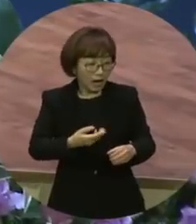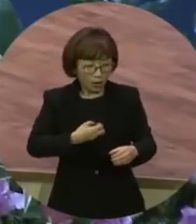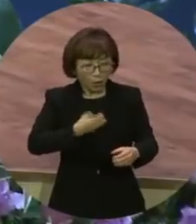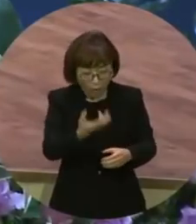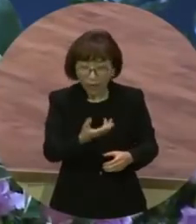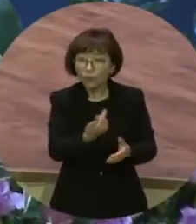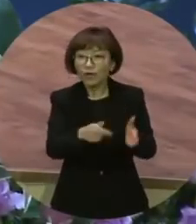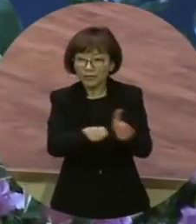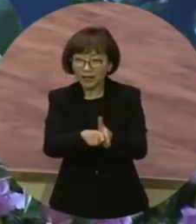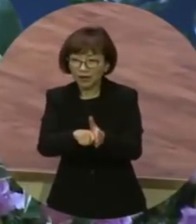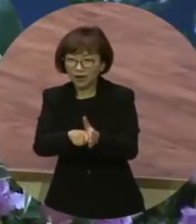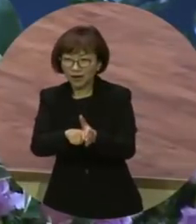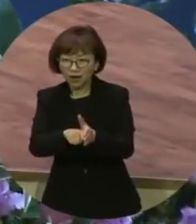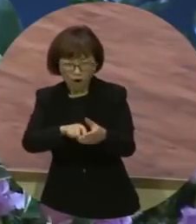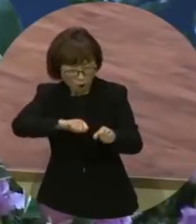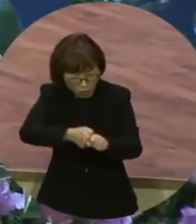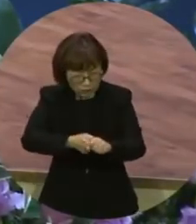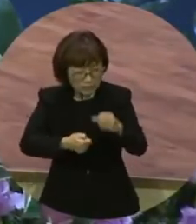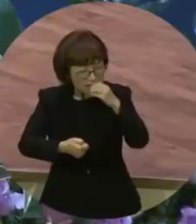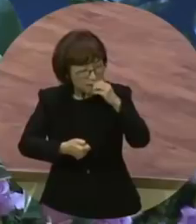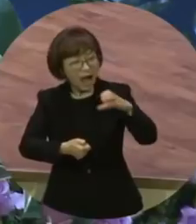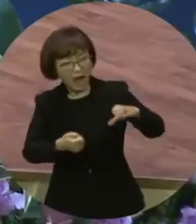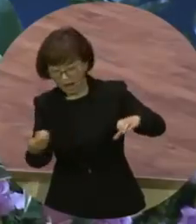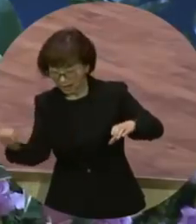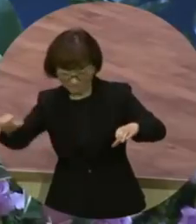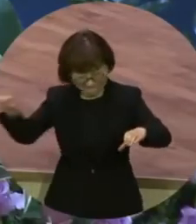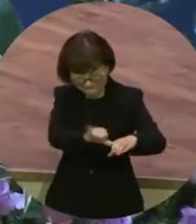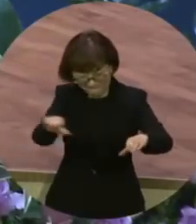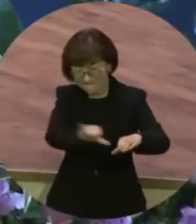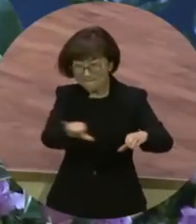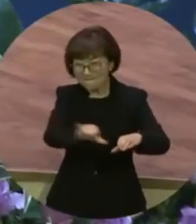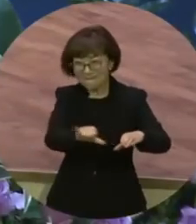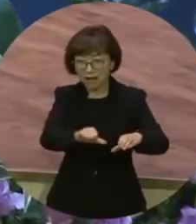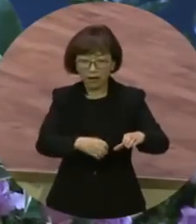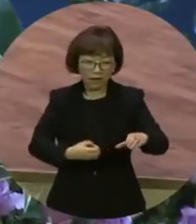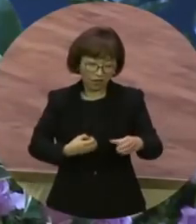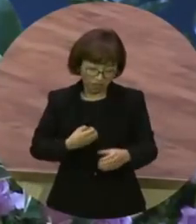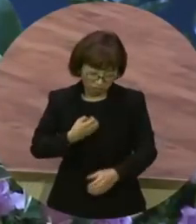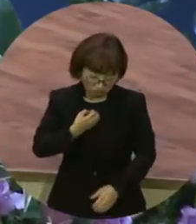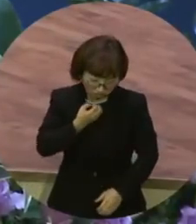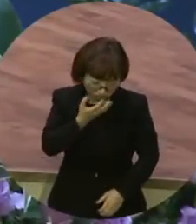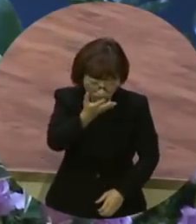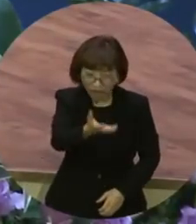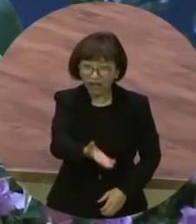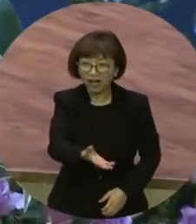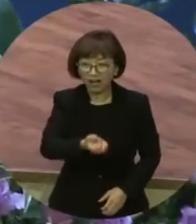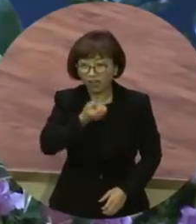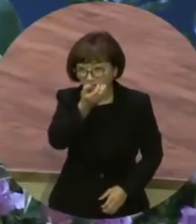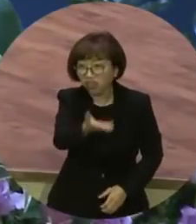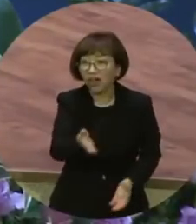그래서 그거를 다 이제 토해내고 살긴 사는데 그 다음부터 자기를 계속 물려고 한다.